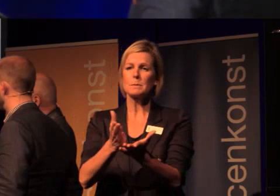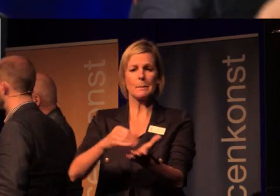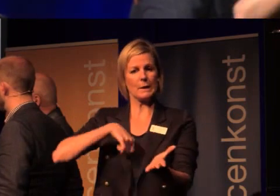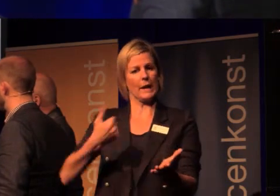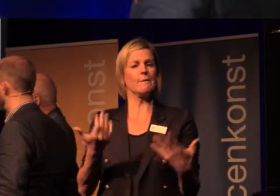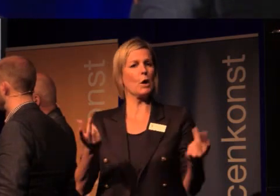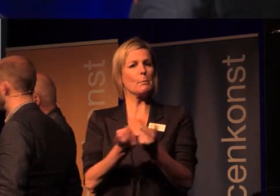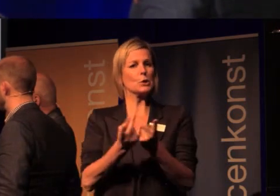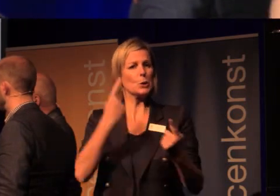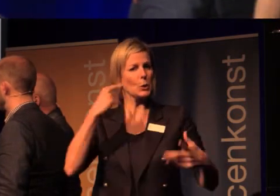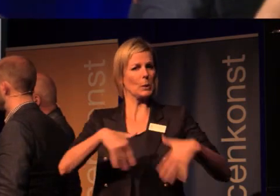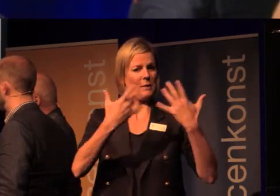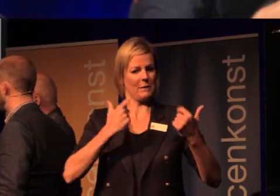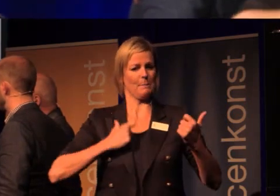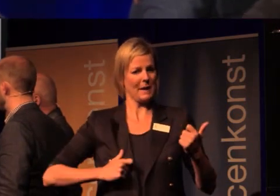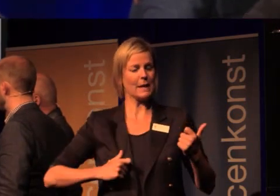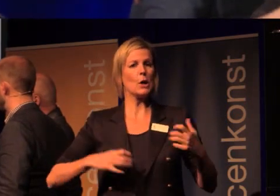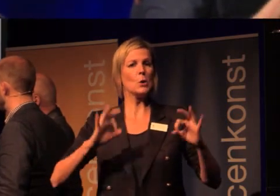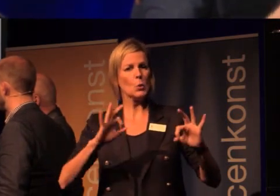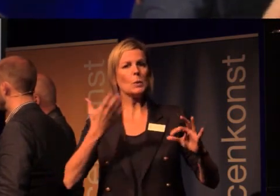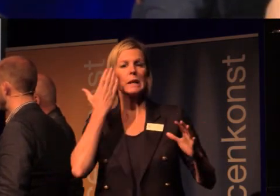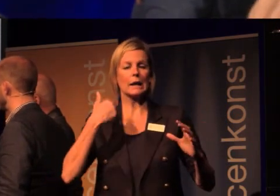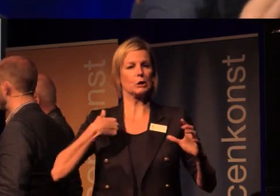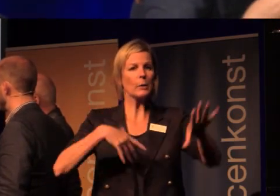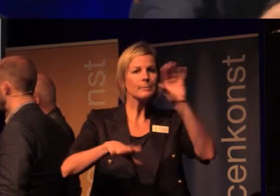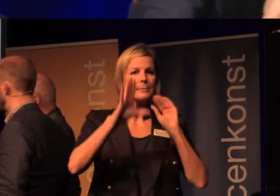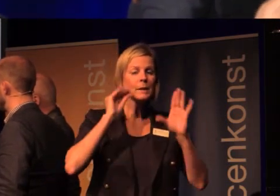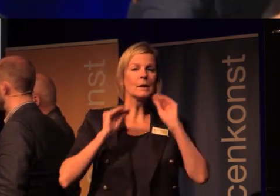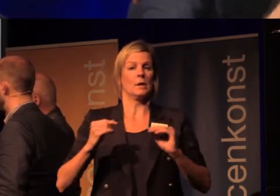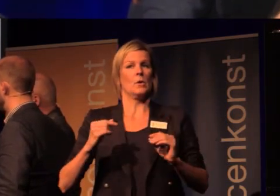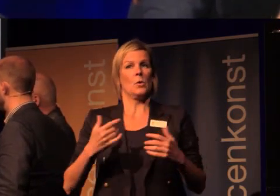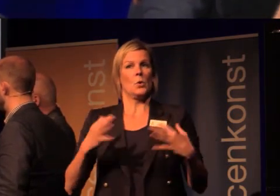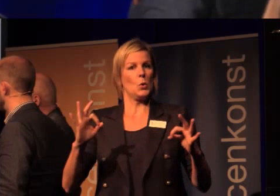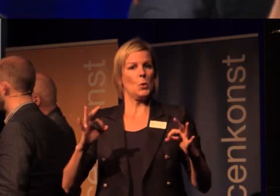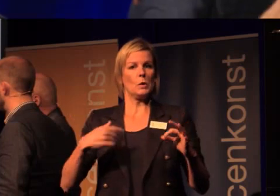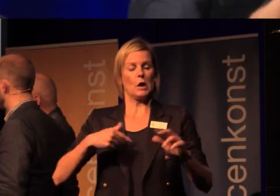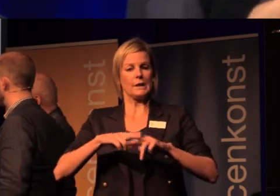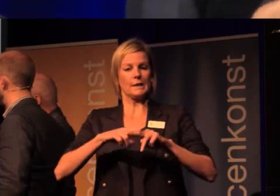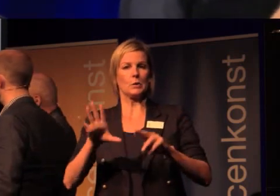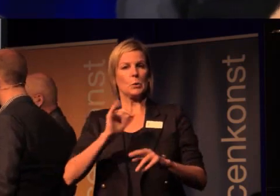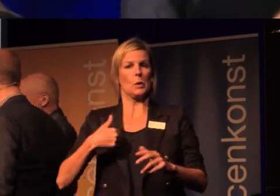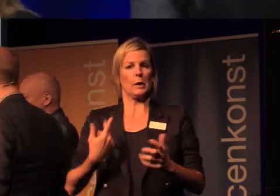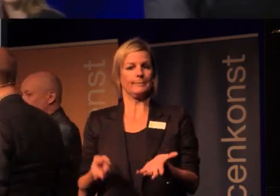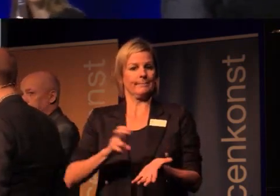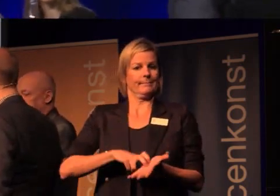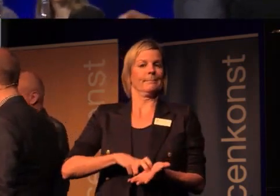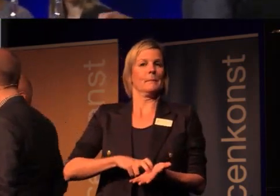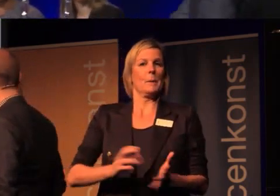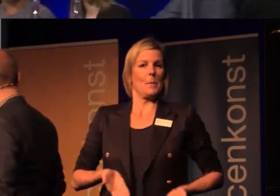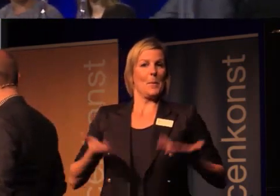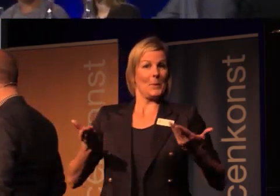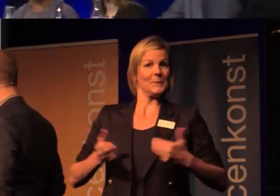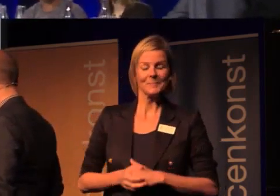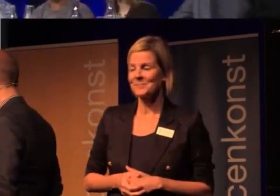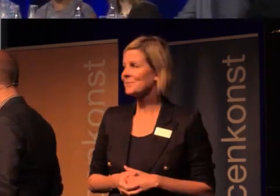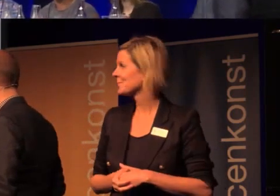mig? Vad berikar mitt liv? Vad gör det lite mer värt för mig att kliva upp på morgonen för att det faktiskt finns i den här sfären? Tack.